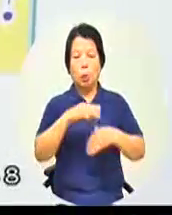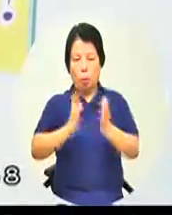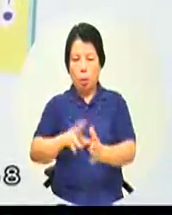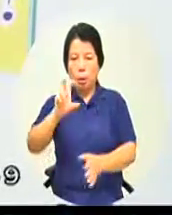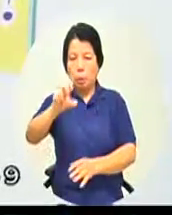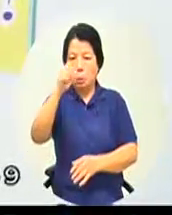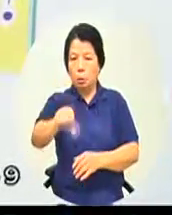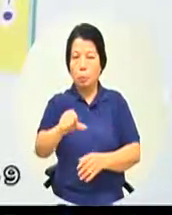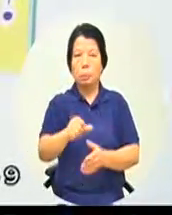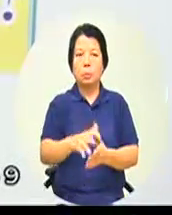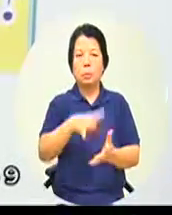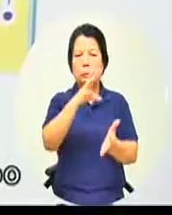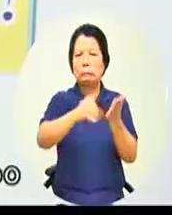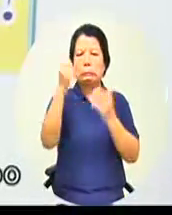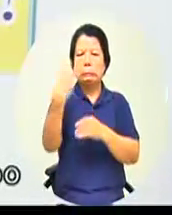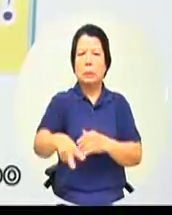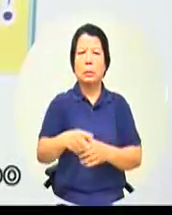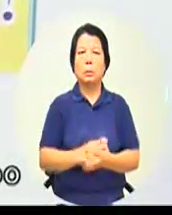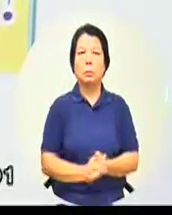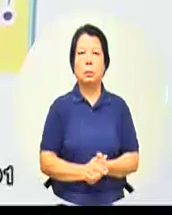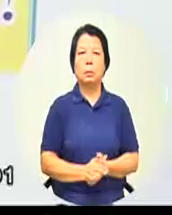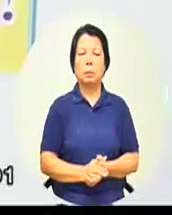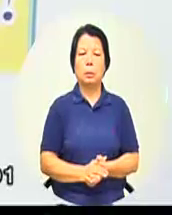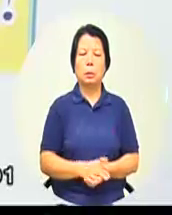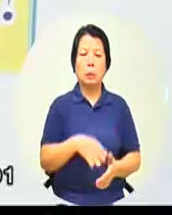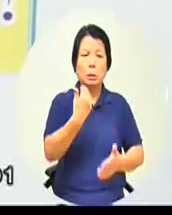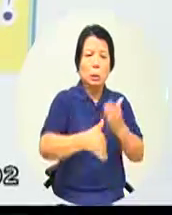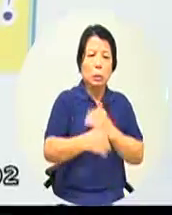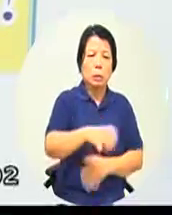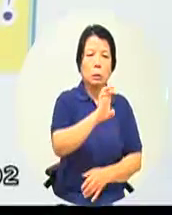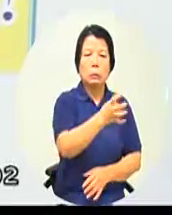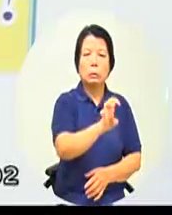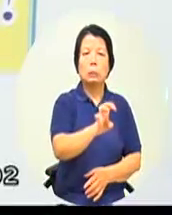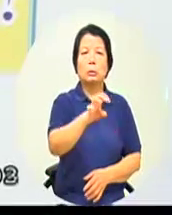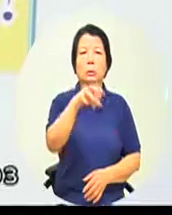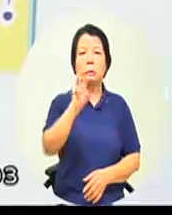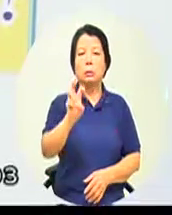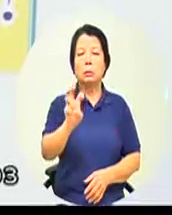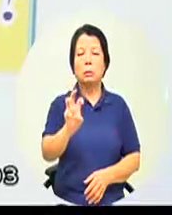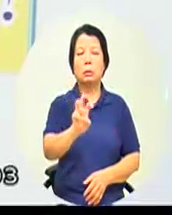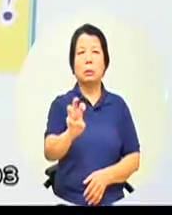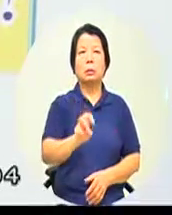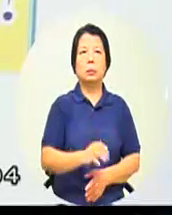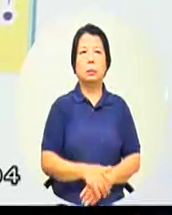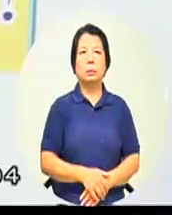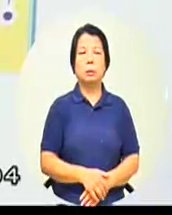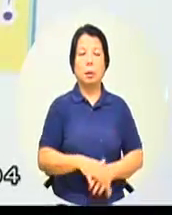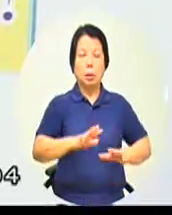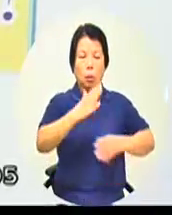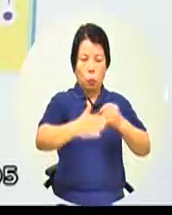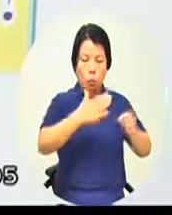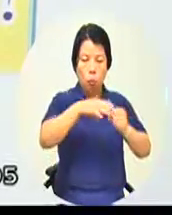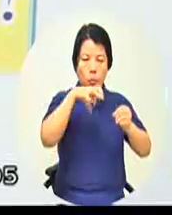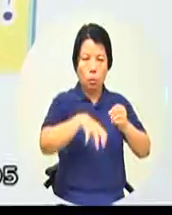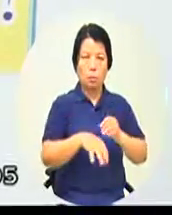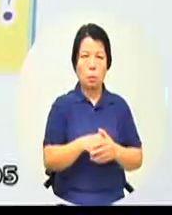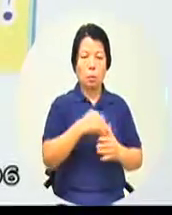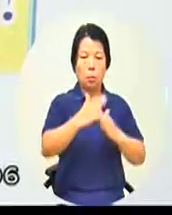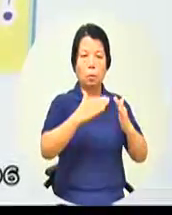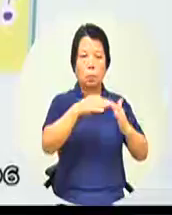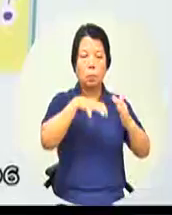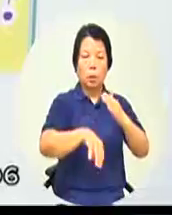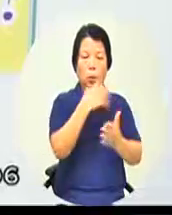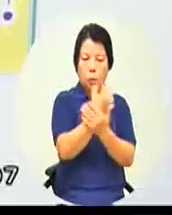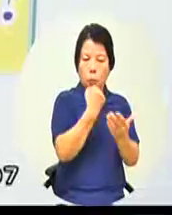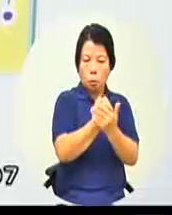讲，啊讲用40%、30%，啊，甚至于学校哦，也有存